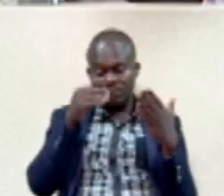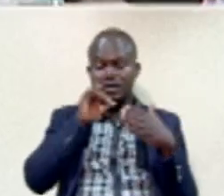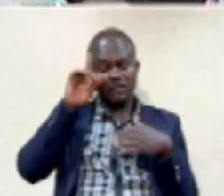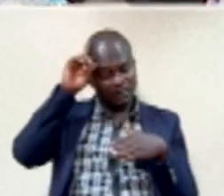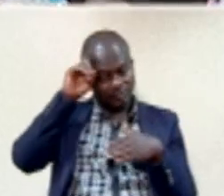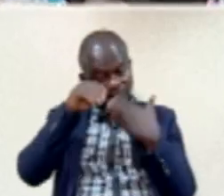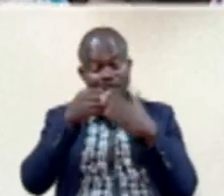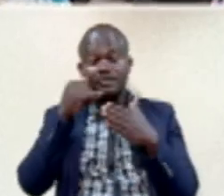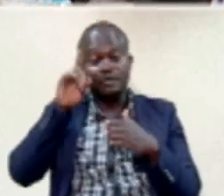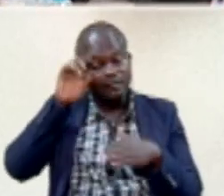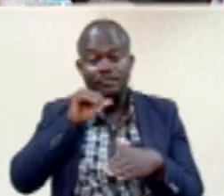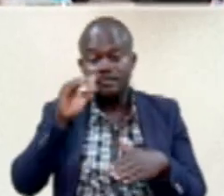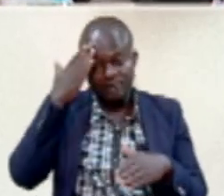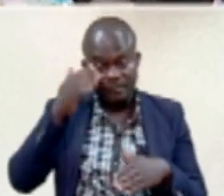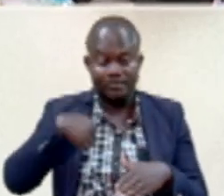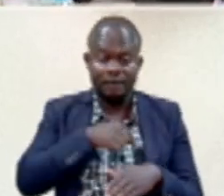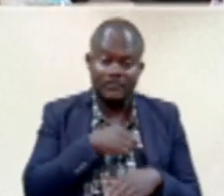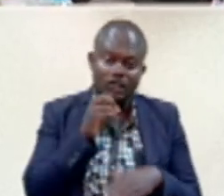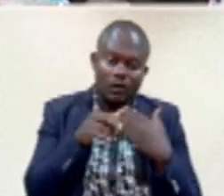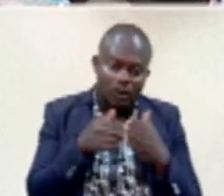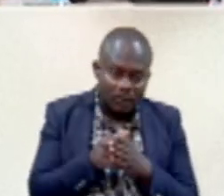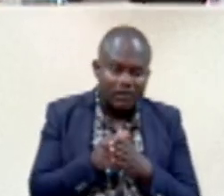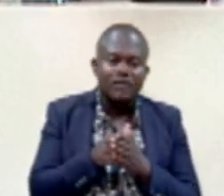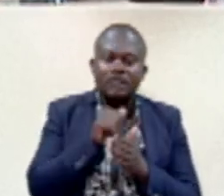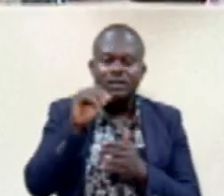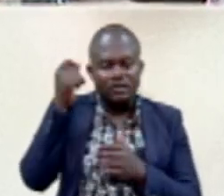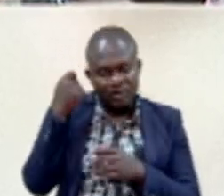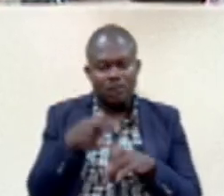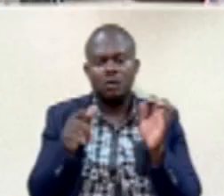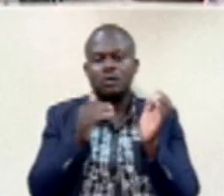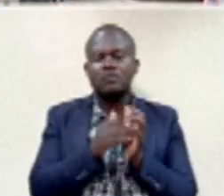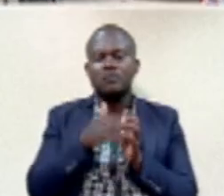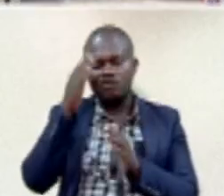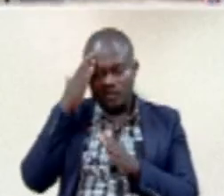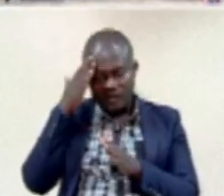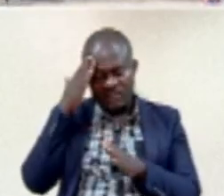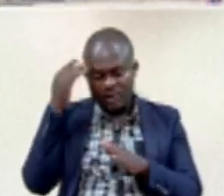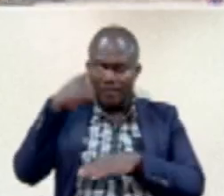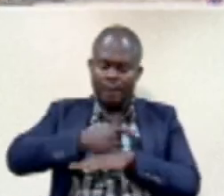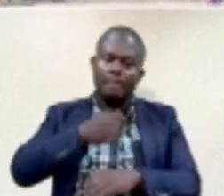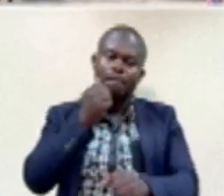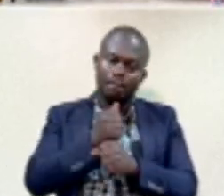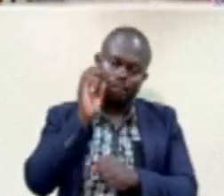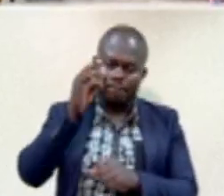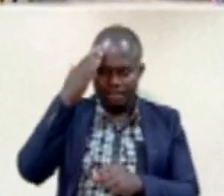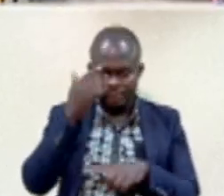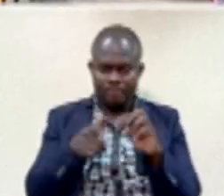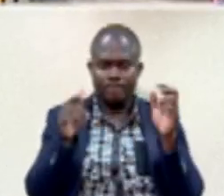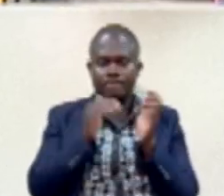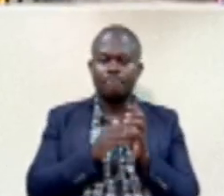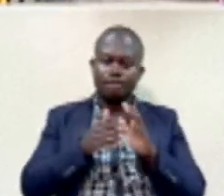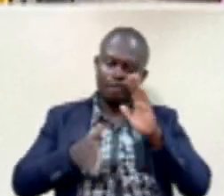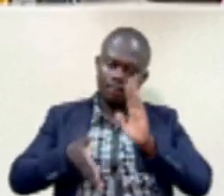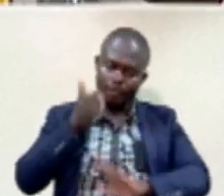atabitekereza yabitekereza ntitubimenye cyangwa yabihumeka ntitubyumve ariko amenye yuko umunsi yakoze icyo gikorwa kizamenyekana kandi yuko